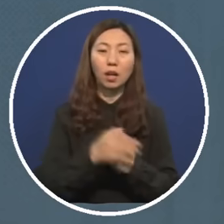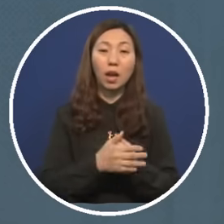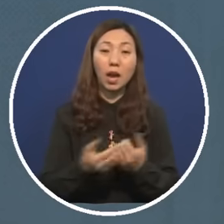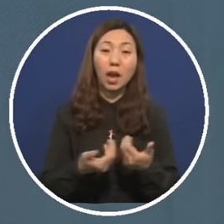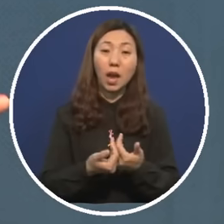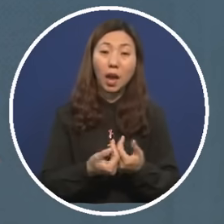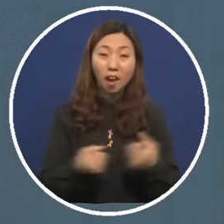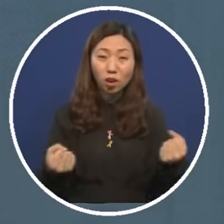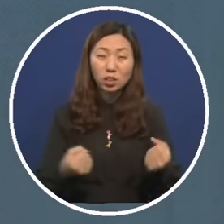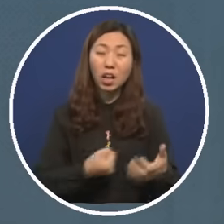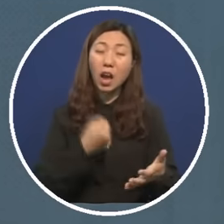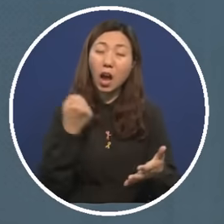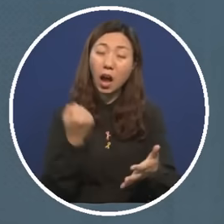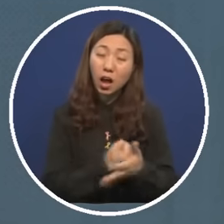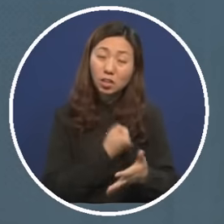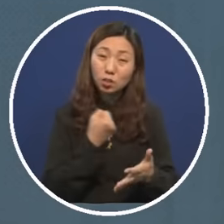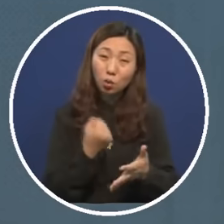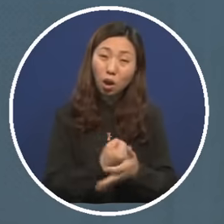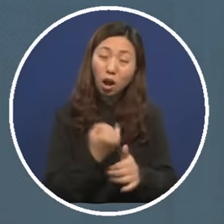헤어지는 게 조금 아쉬우면